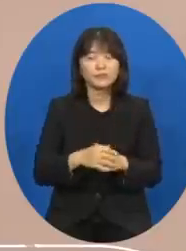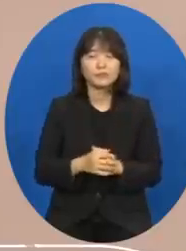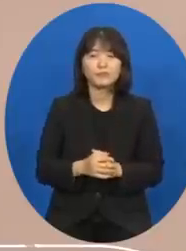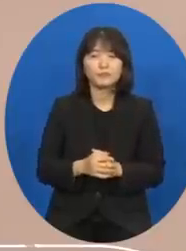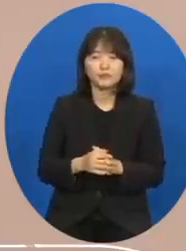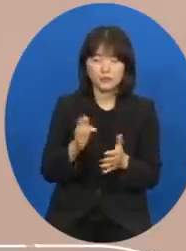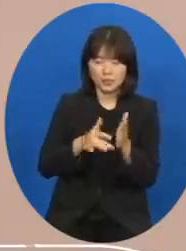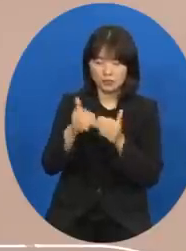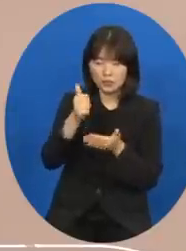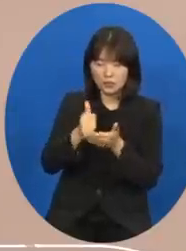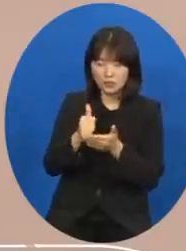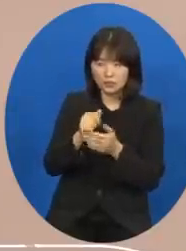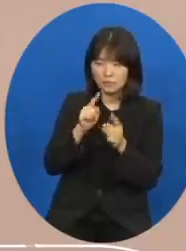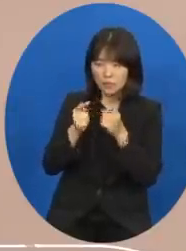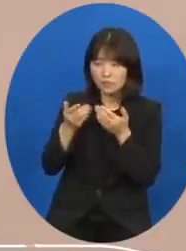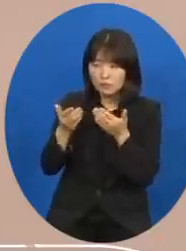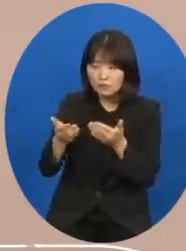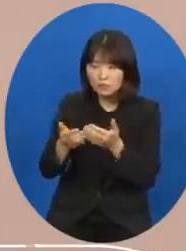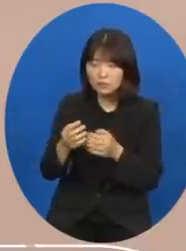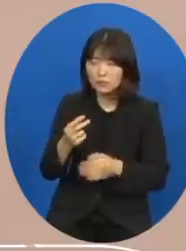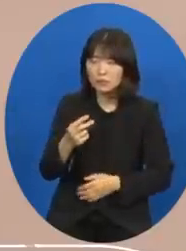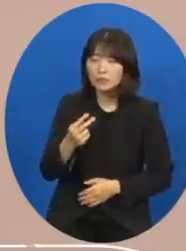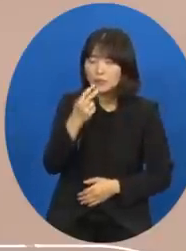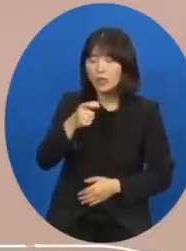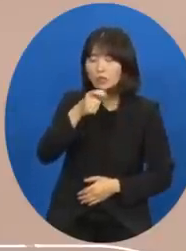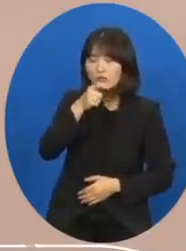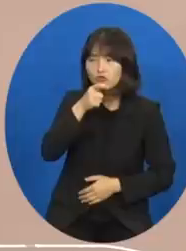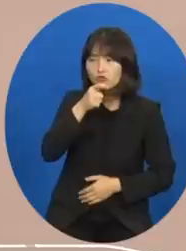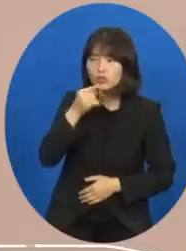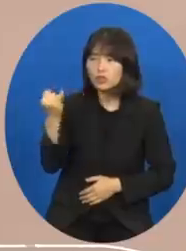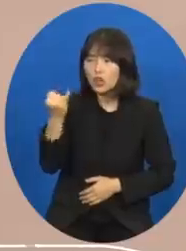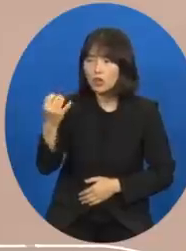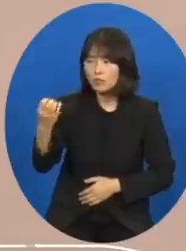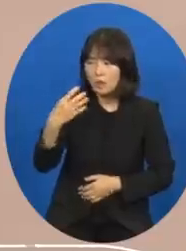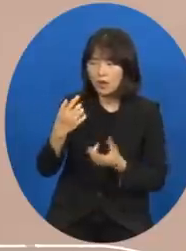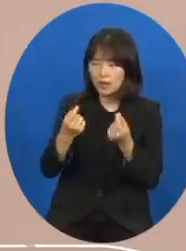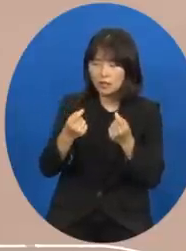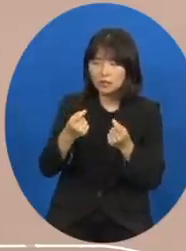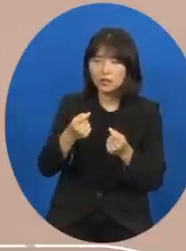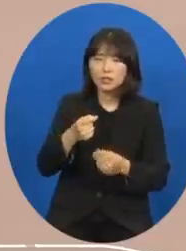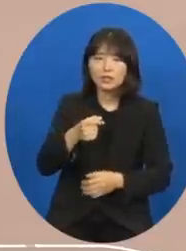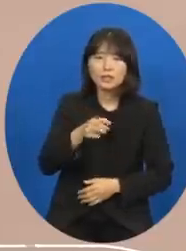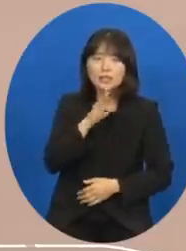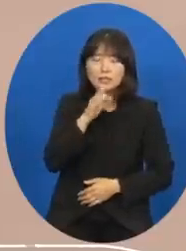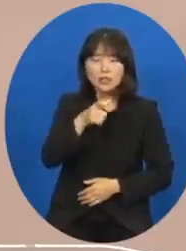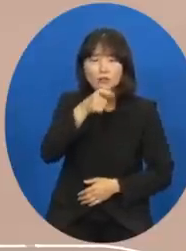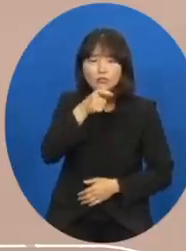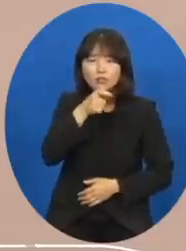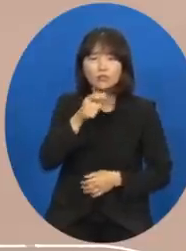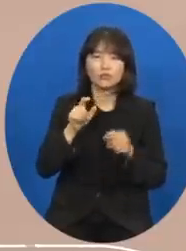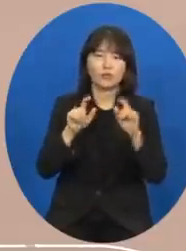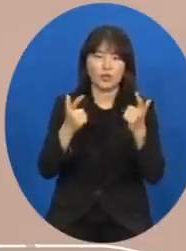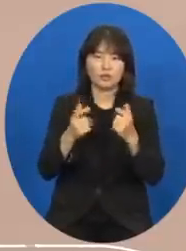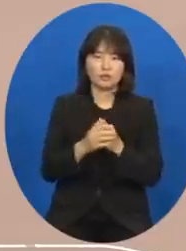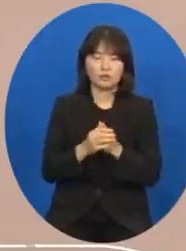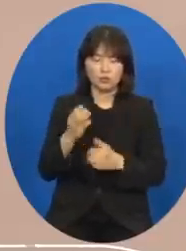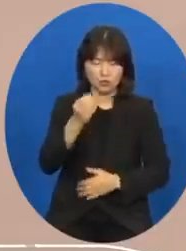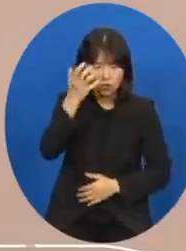예수님께서 말씀하셨던 이 생수는 이 여인이 말하는 것 같은 우물물은 아니었습니다. 성령의